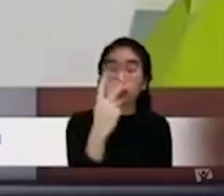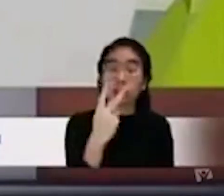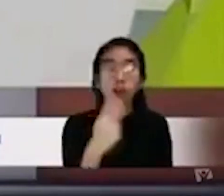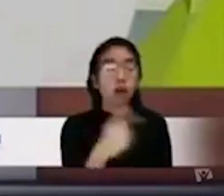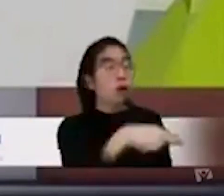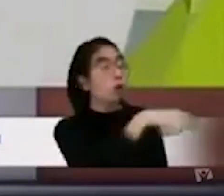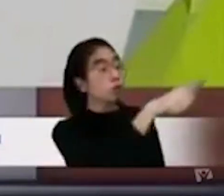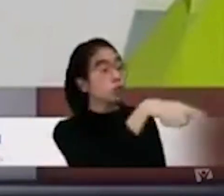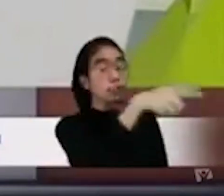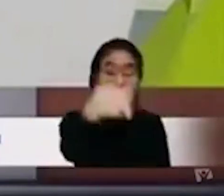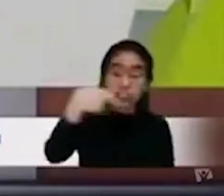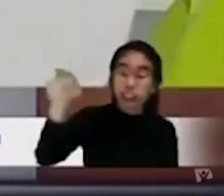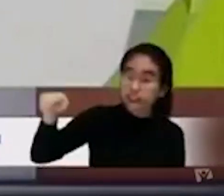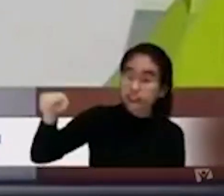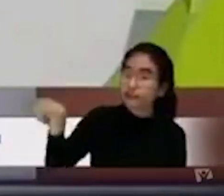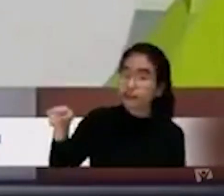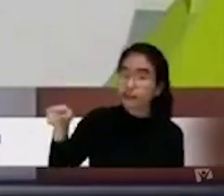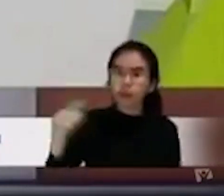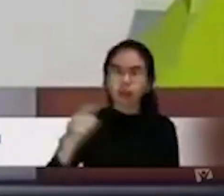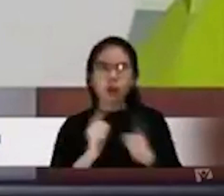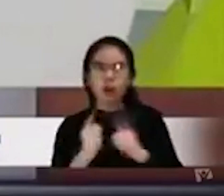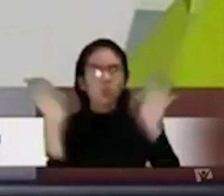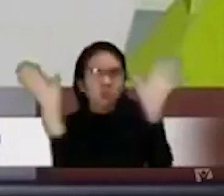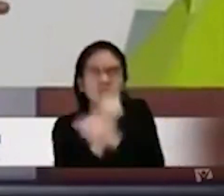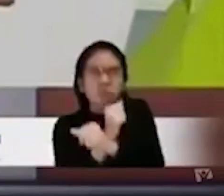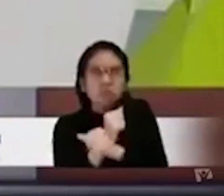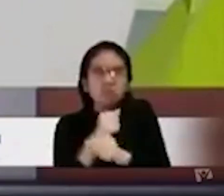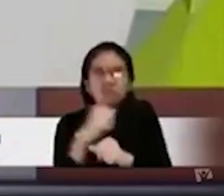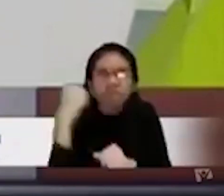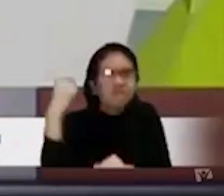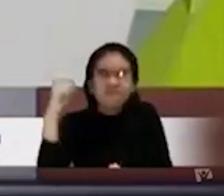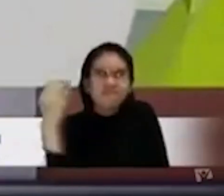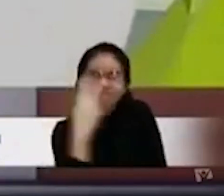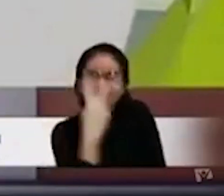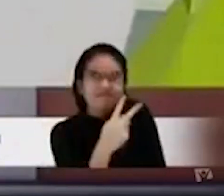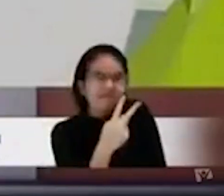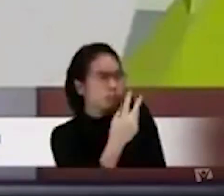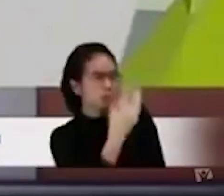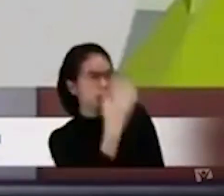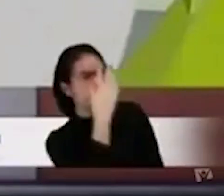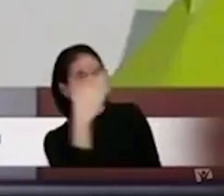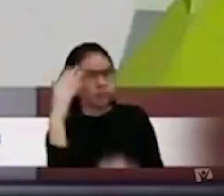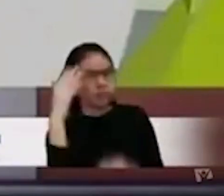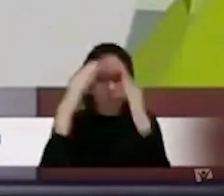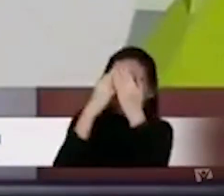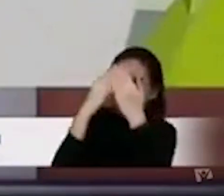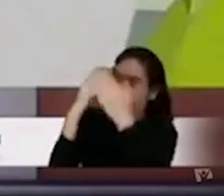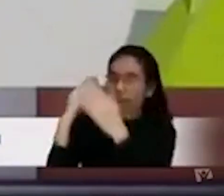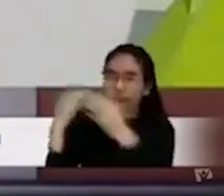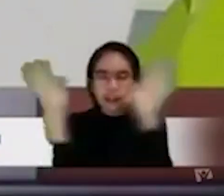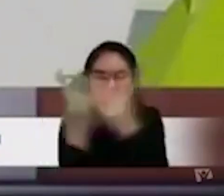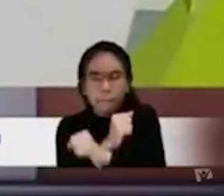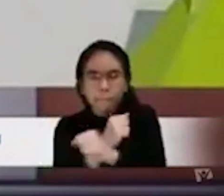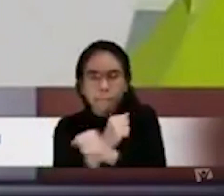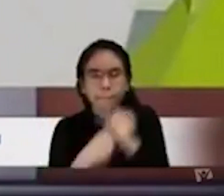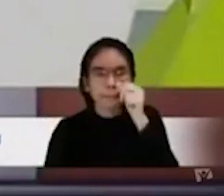berikut, menghangatkan kita, menghangatkan tubuh. Jadi kalau ada terang dengan ada cahaya, di dalam satu